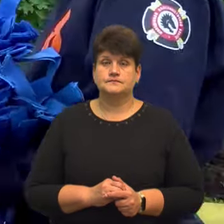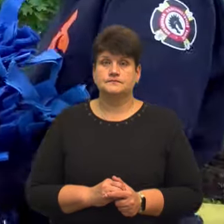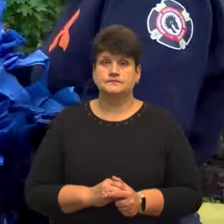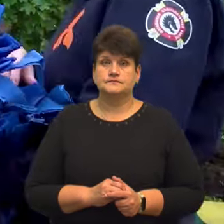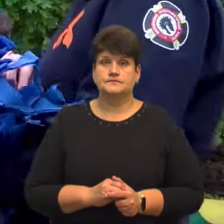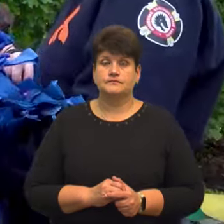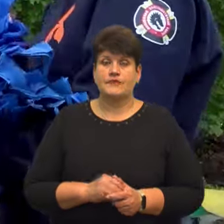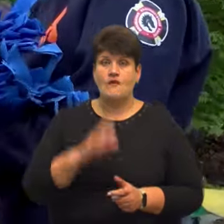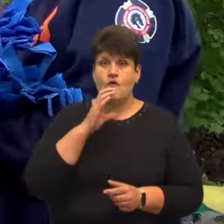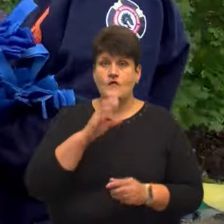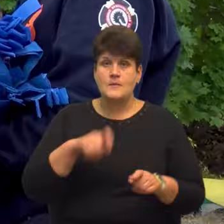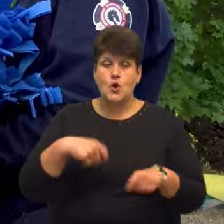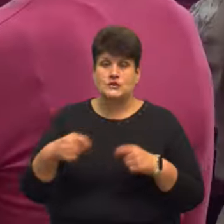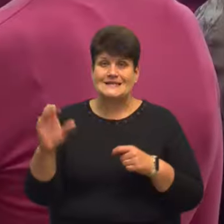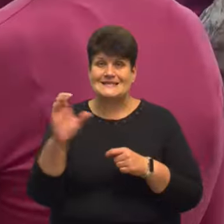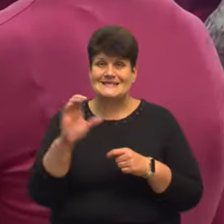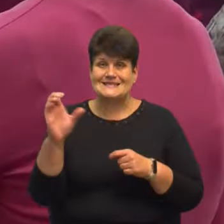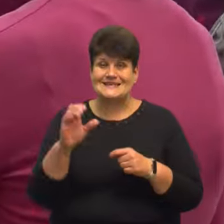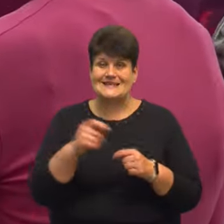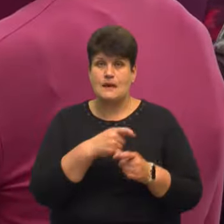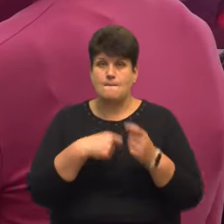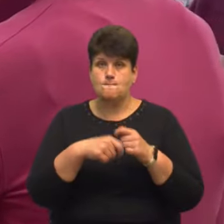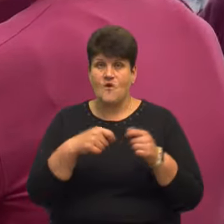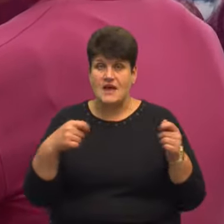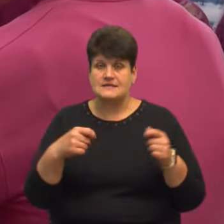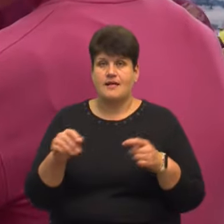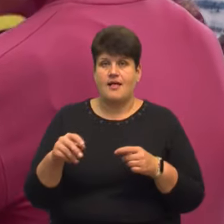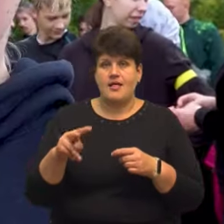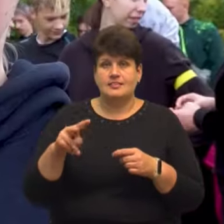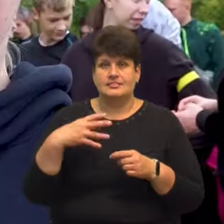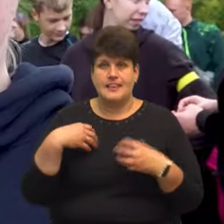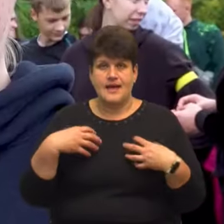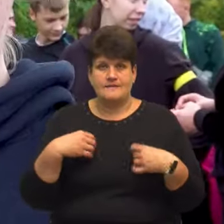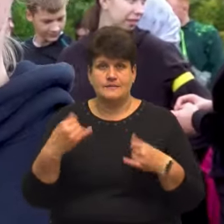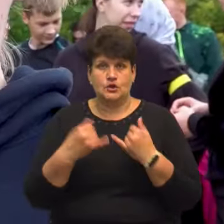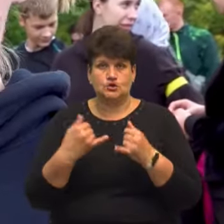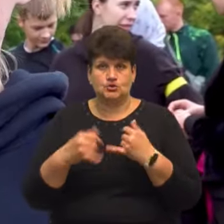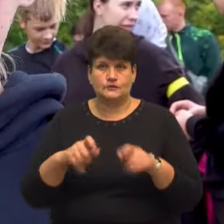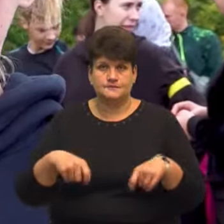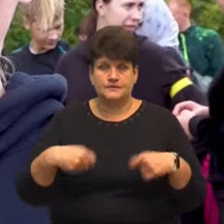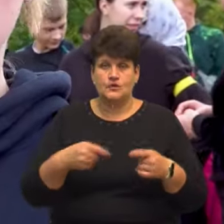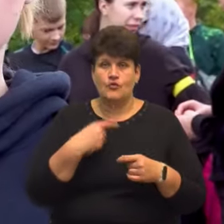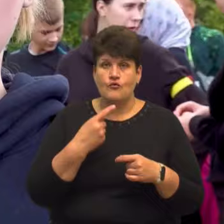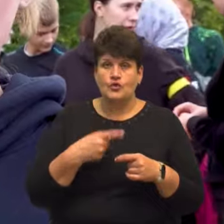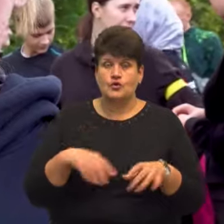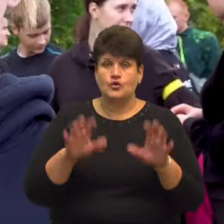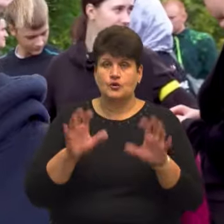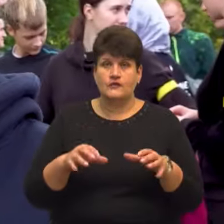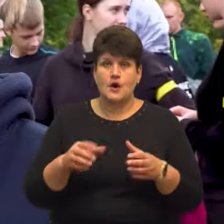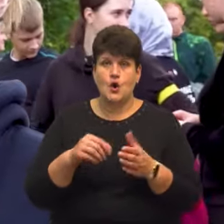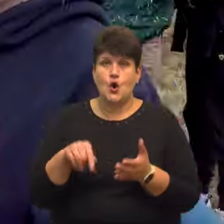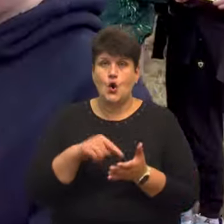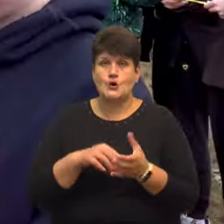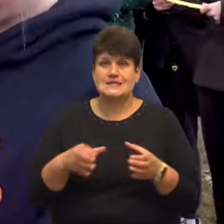вовкам роздають сині пов'язки але вам жовті каже голова Тернопільського осередку молодіжного націоналістичного конгресу Оксана